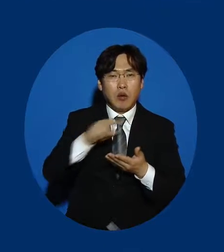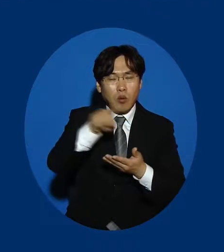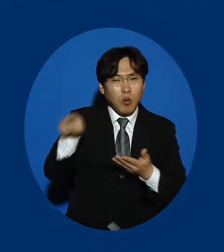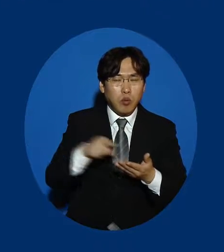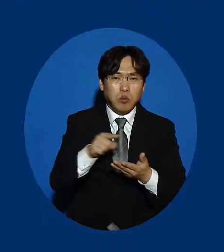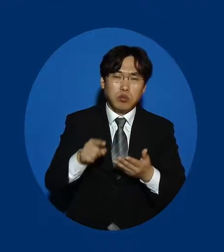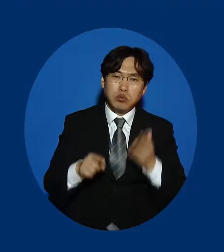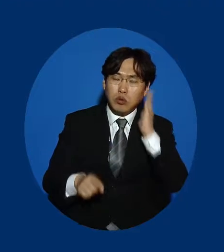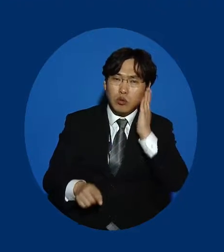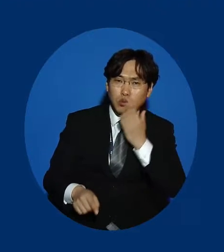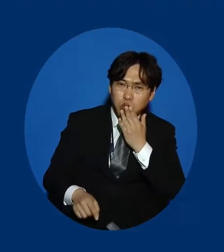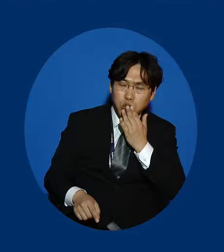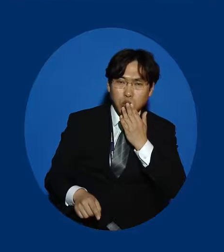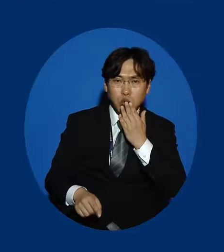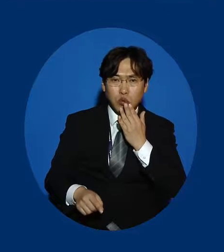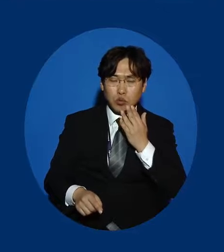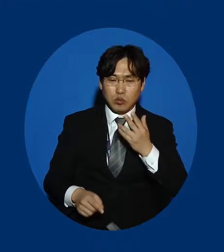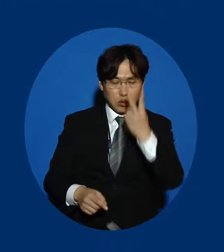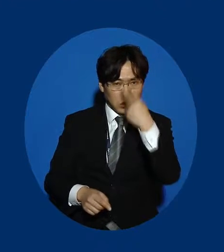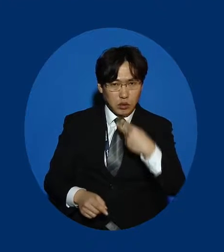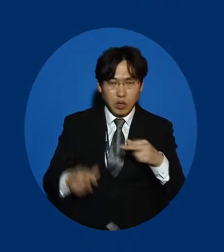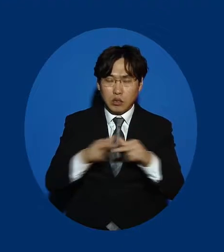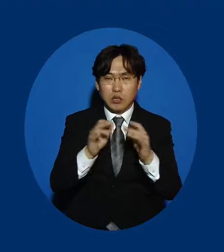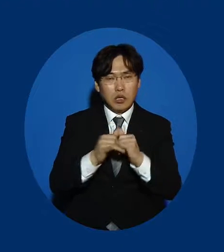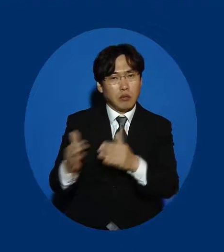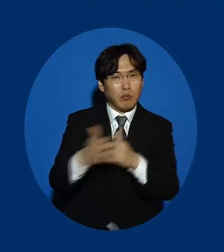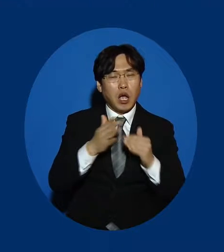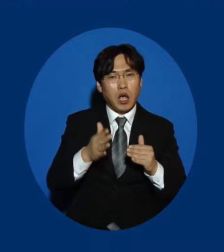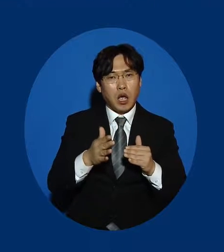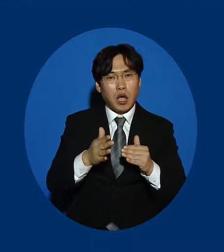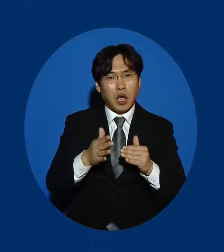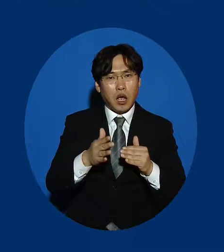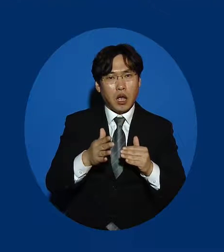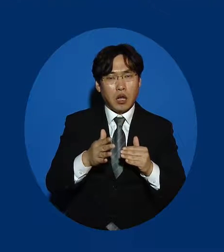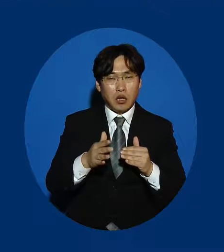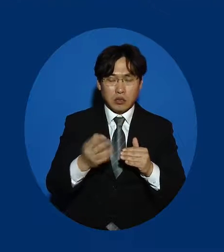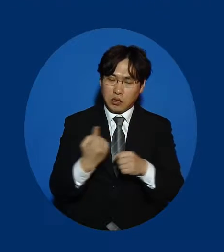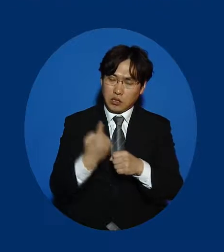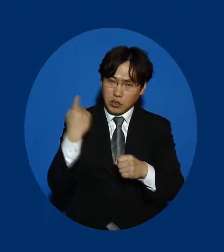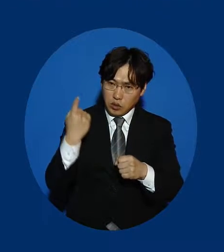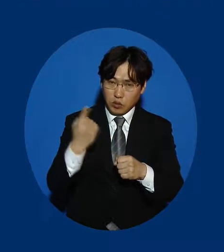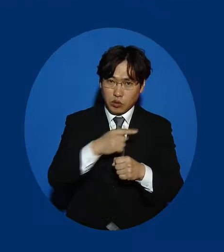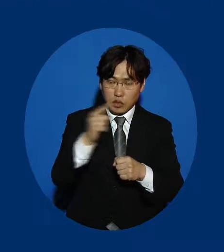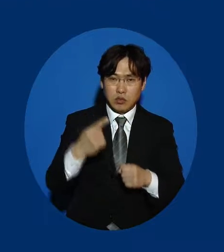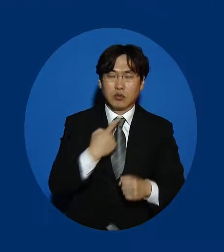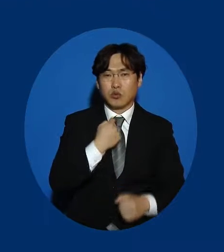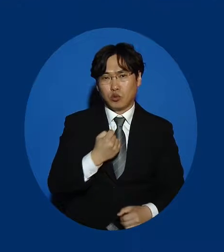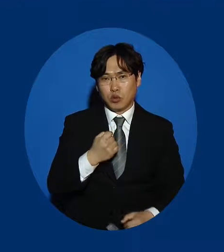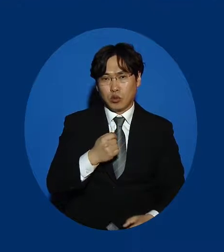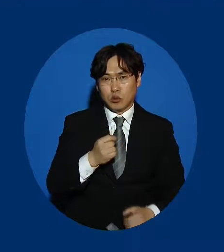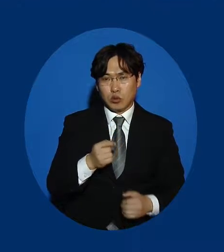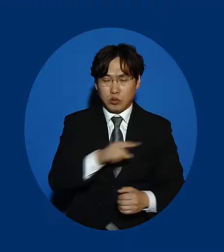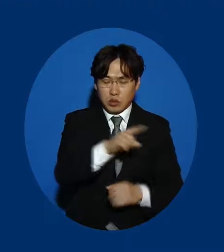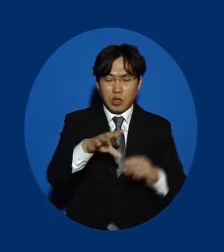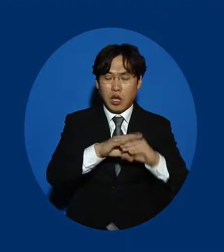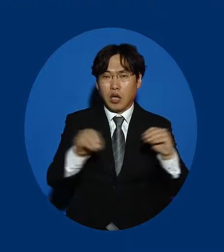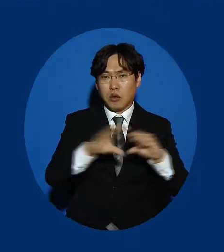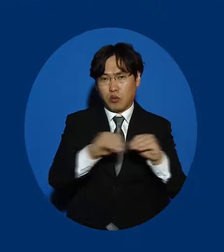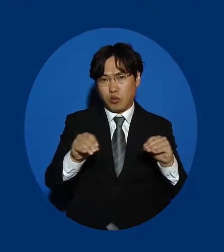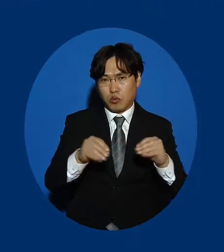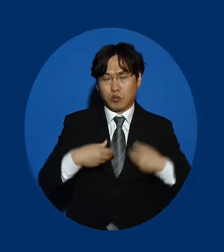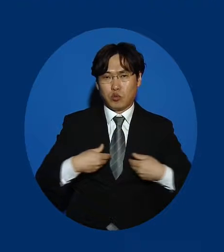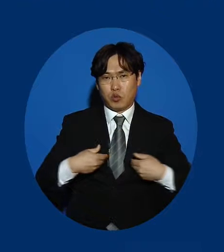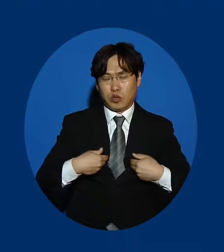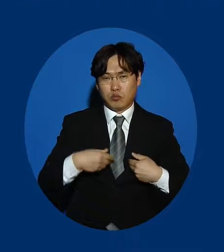여러 정부에도 문제 제기를 했었고 지자체도 문제 제기했고 지금은 조금 방식을 다 바꿨던데 굉장히 중요한 게 뭐냐면